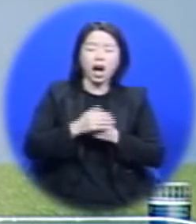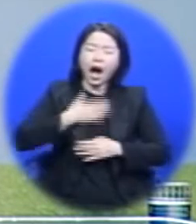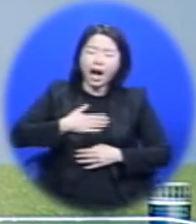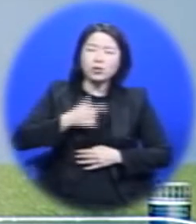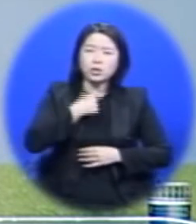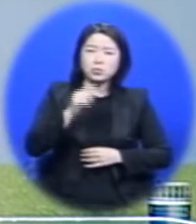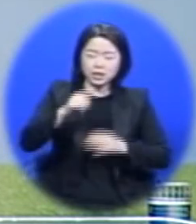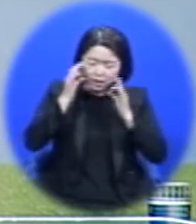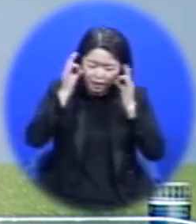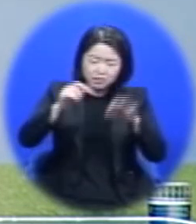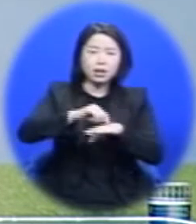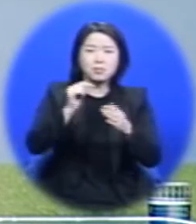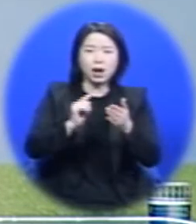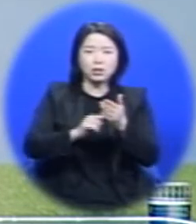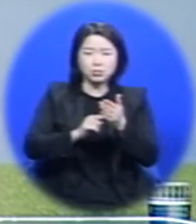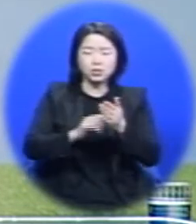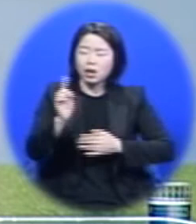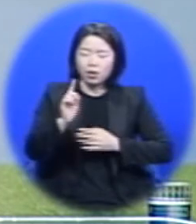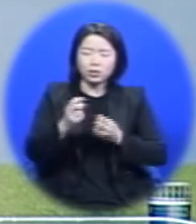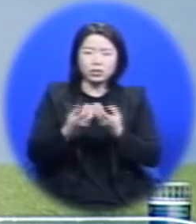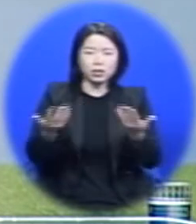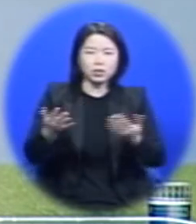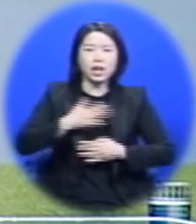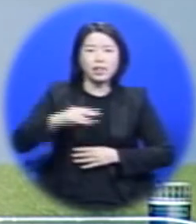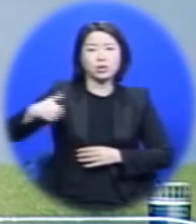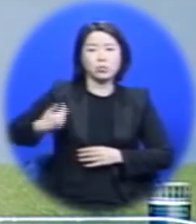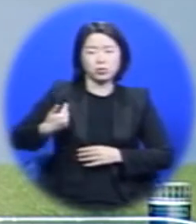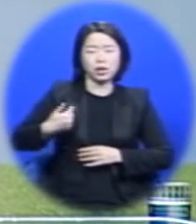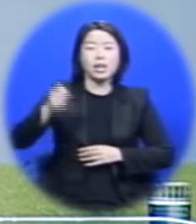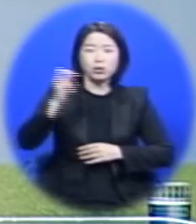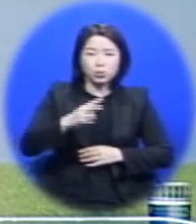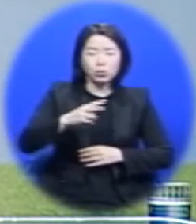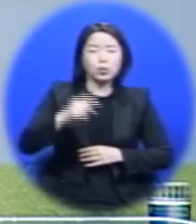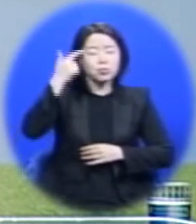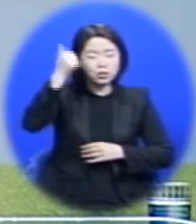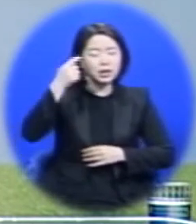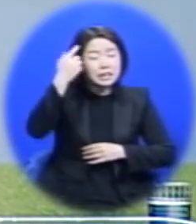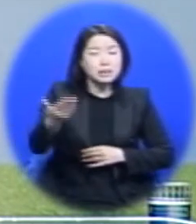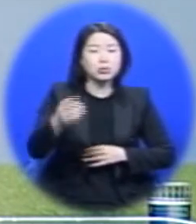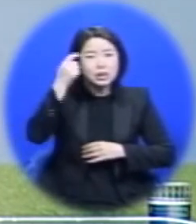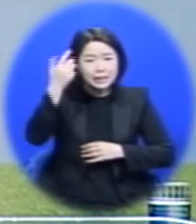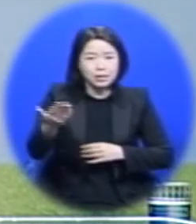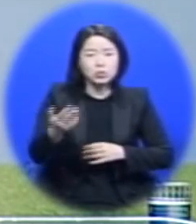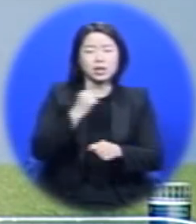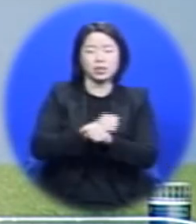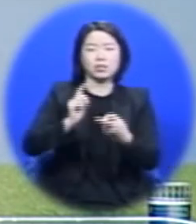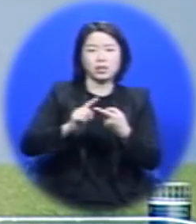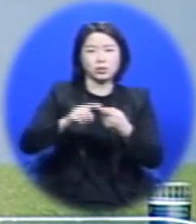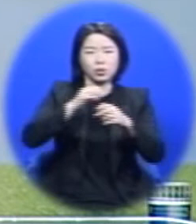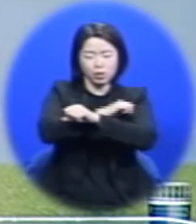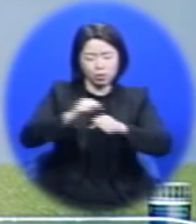이 간절한 마음의 소원을 어떻게 하지 못해서 나도 모르게 또 목사님에게 질문하고 또 목사님에게 질문하는 것을